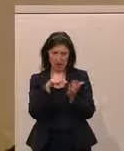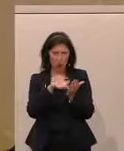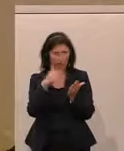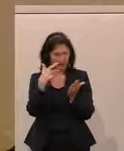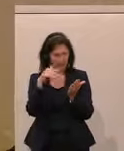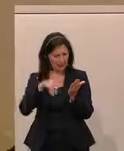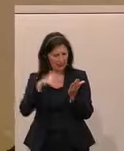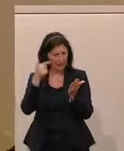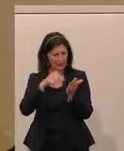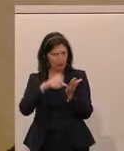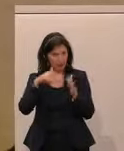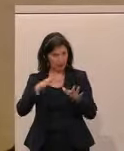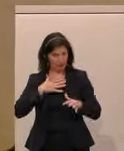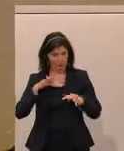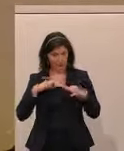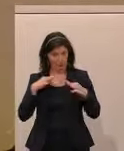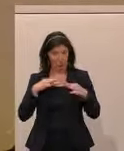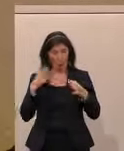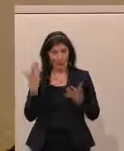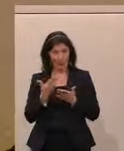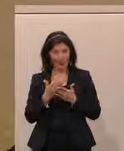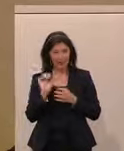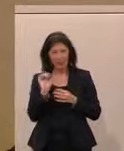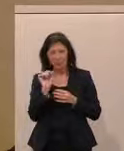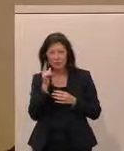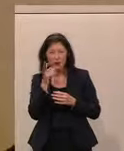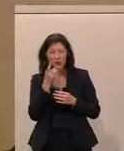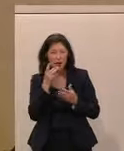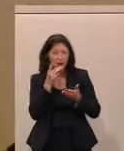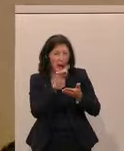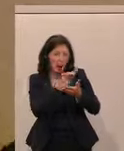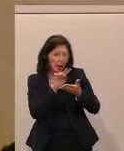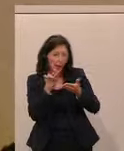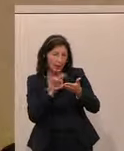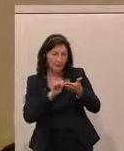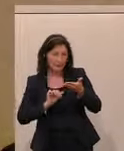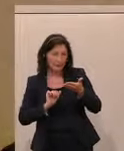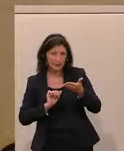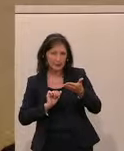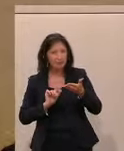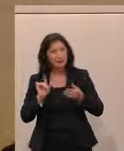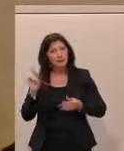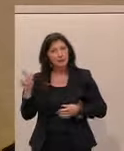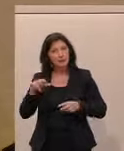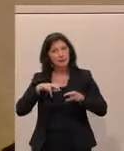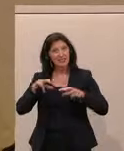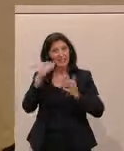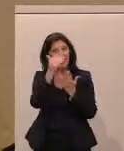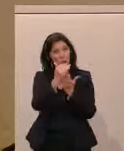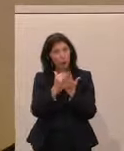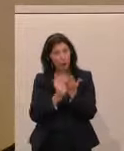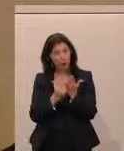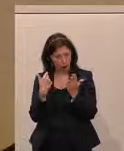Jänner 2017, meinem Geburtstag, darum habe ich es natürlich mit besonderer Aufmerksamkeit gelesen, ein Regierungsprogramm